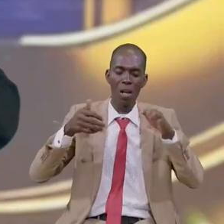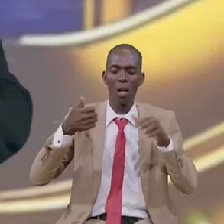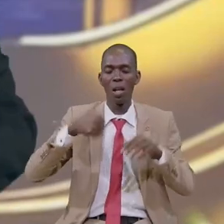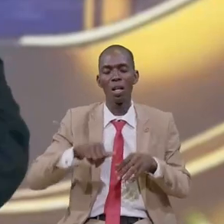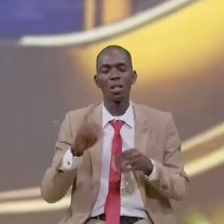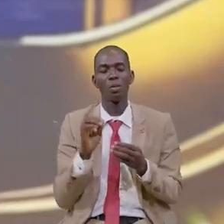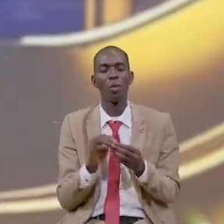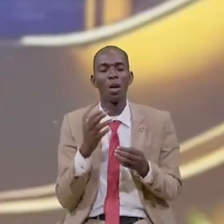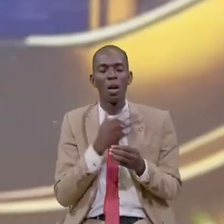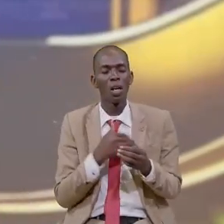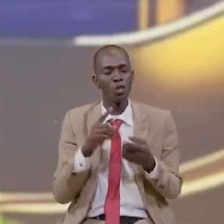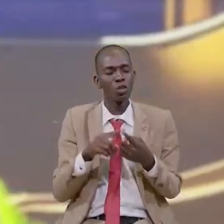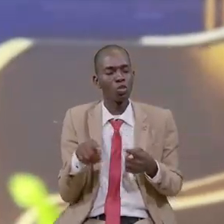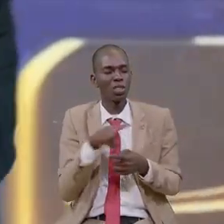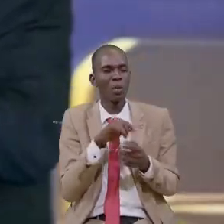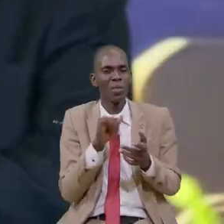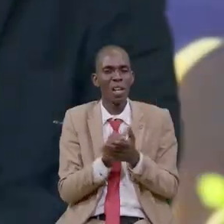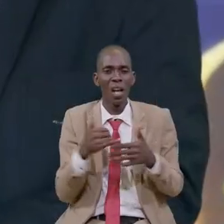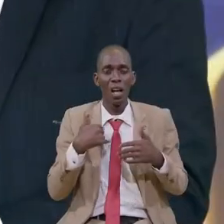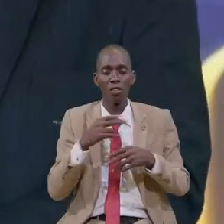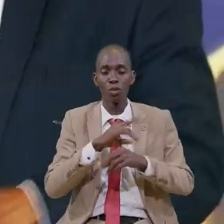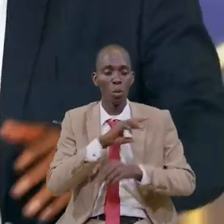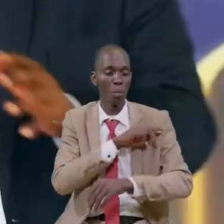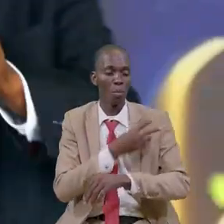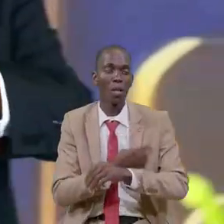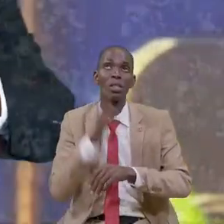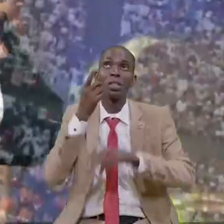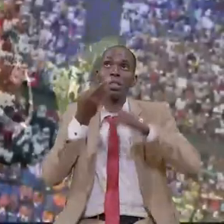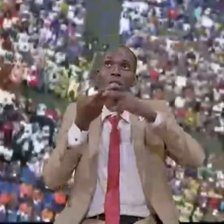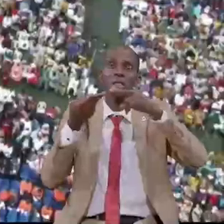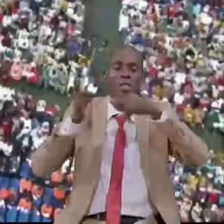augmente la vigueur de celui qui tombe en défaillance.